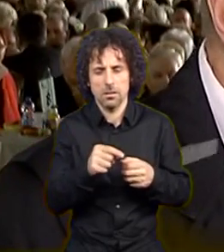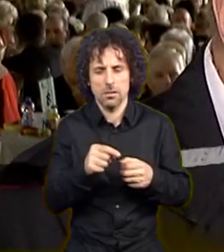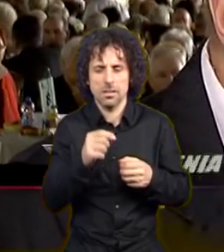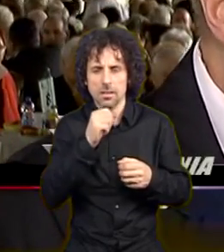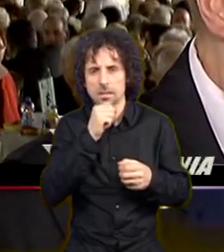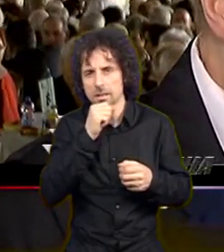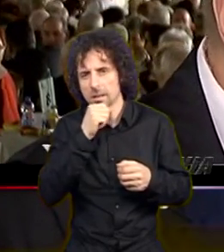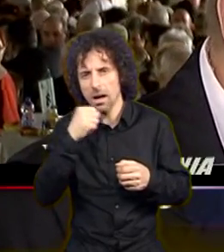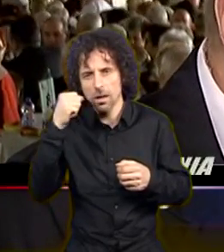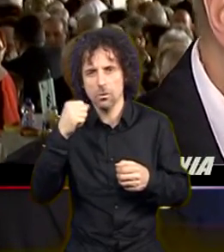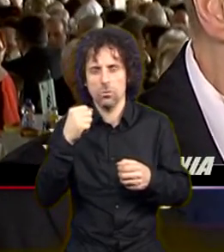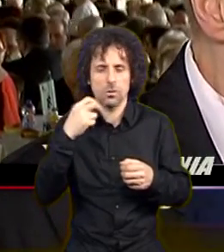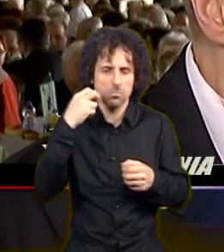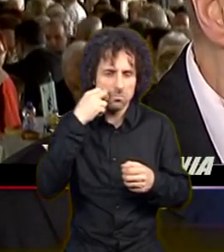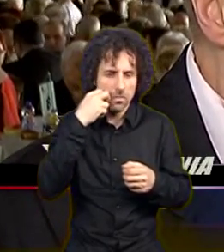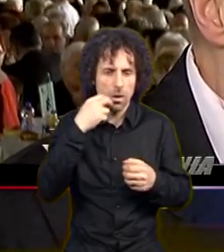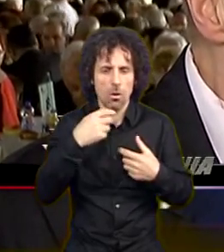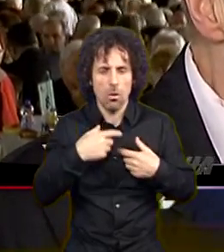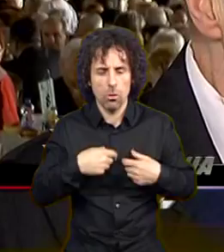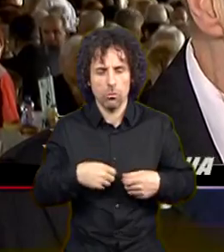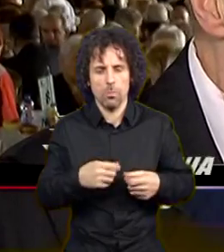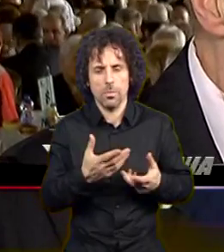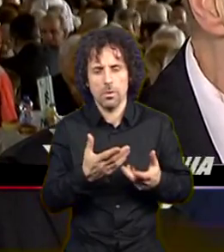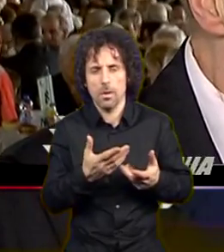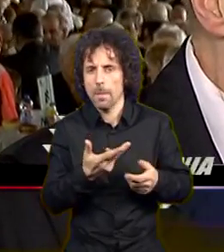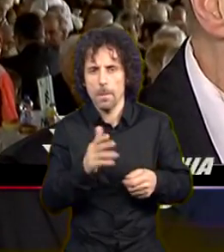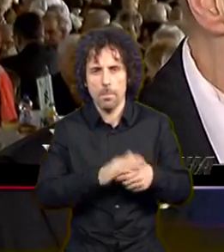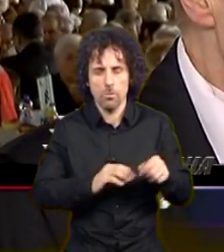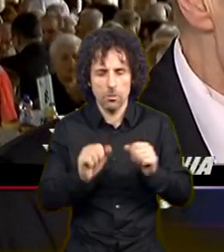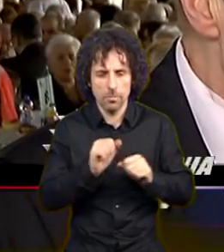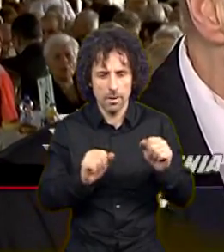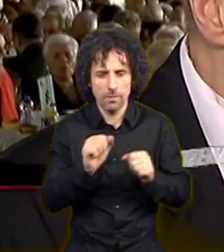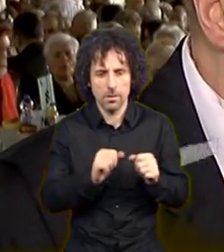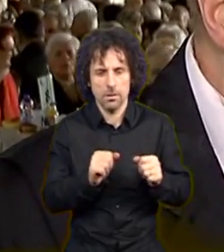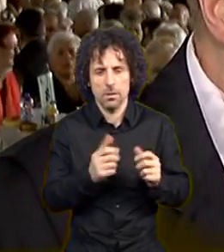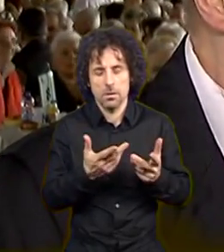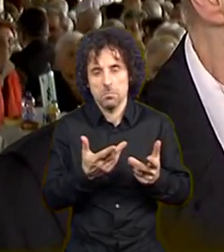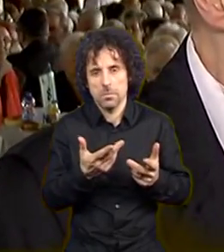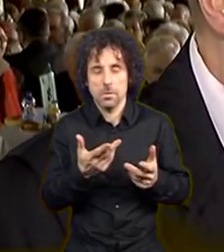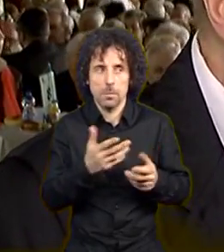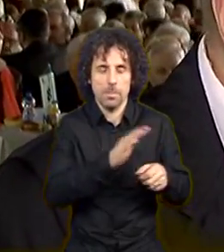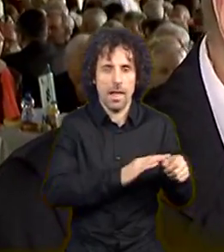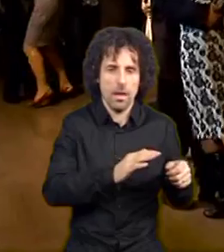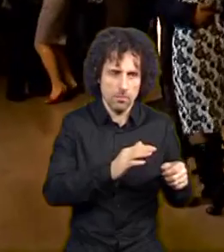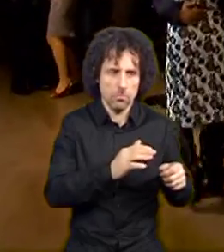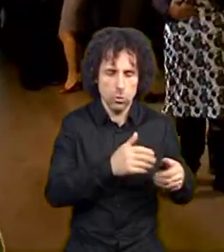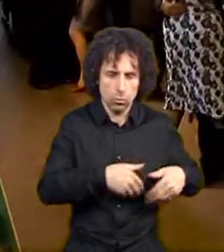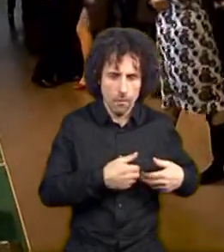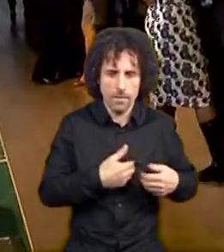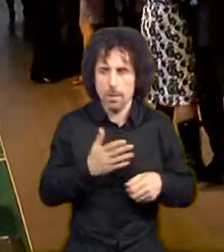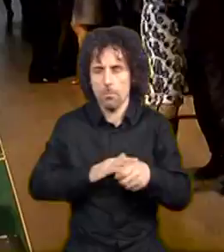osób starszych z młodymi osobami, osób niepełnosprawnych ze sprawnymi